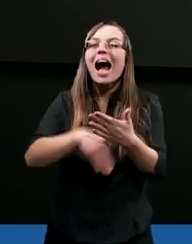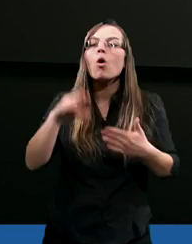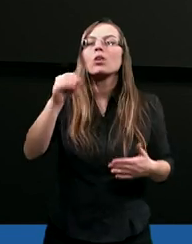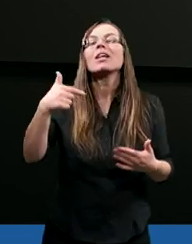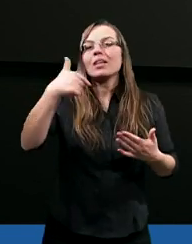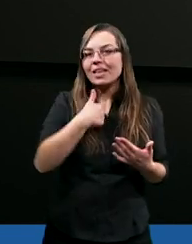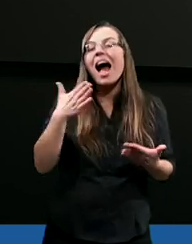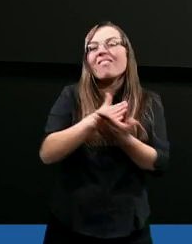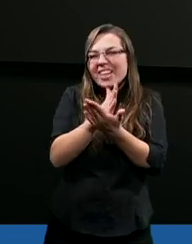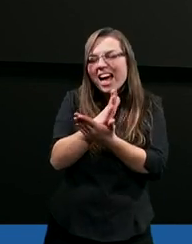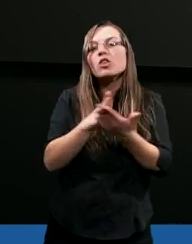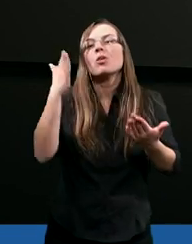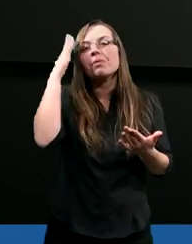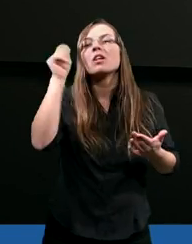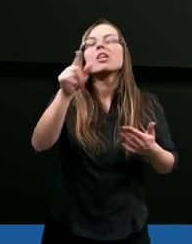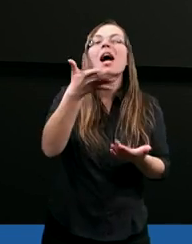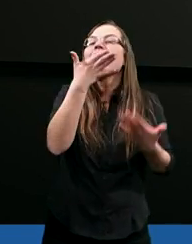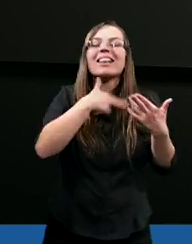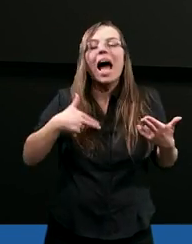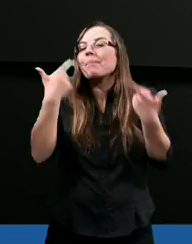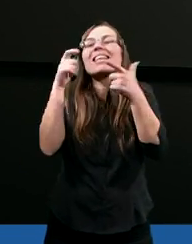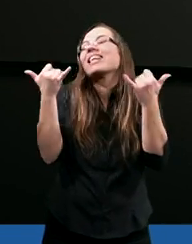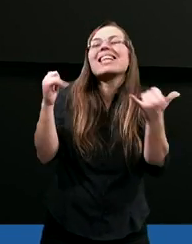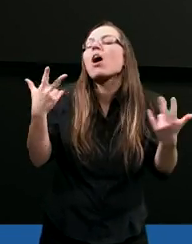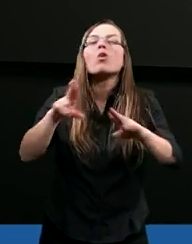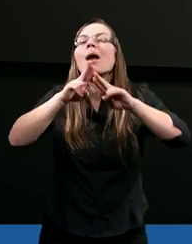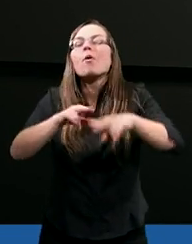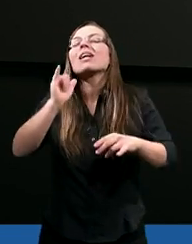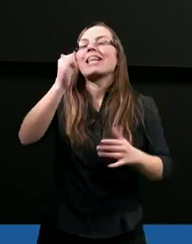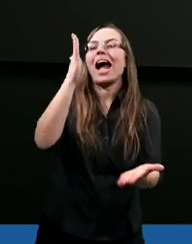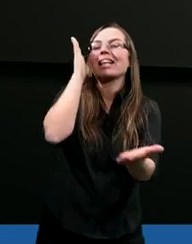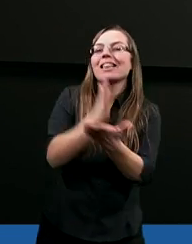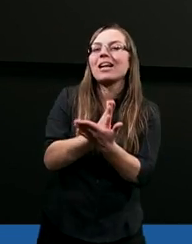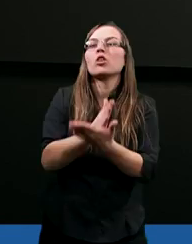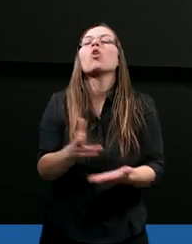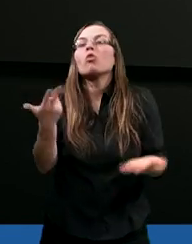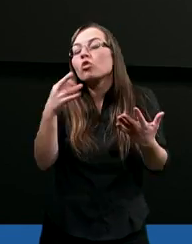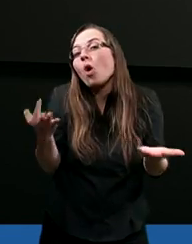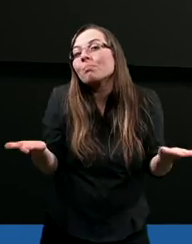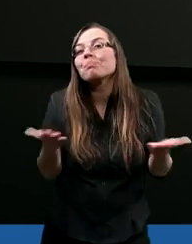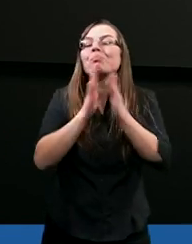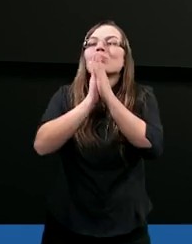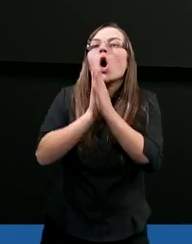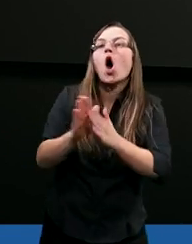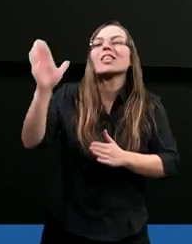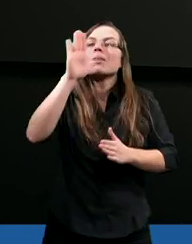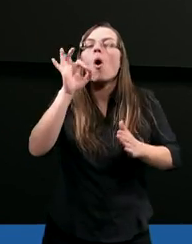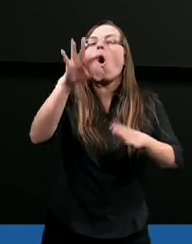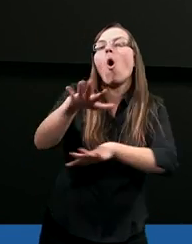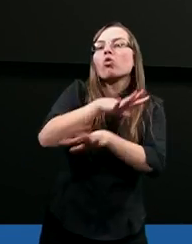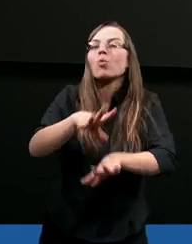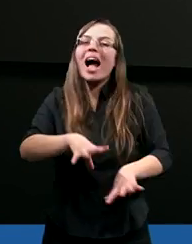ja wierzę, że nic nam innego nie pozostaje, jak tylko prosić o Ducha